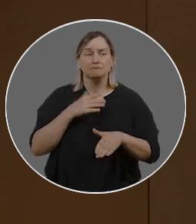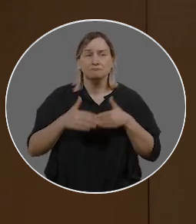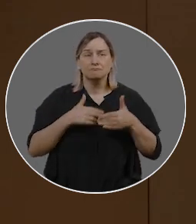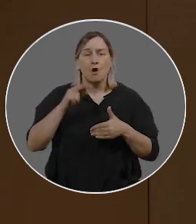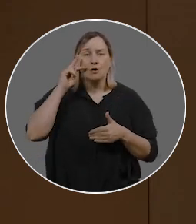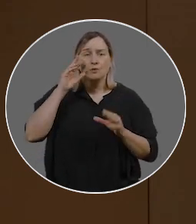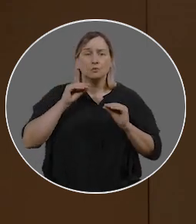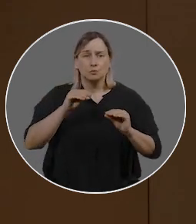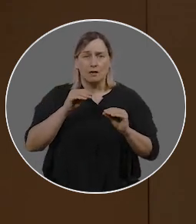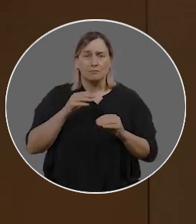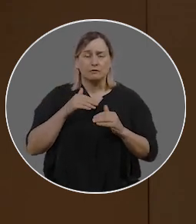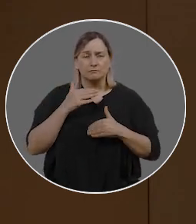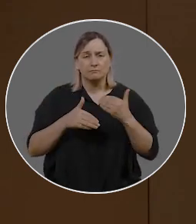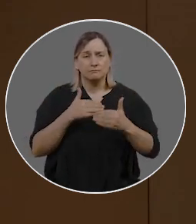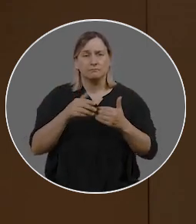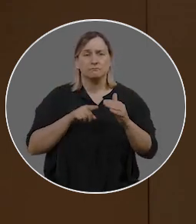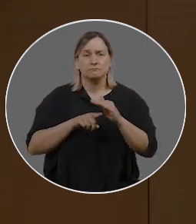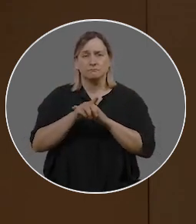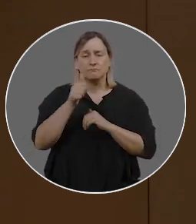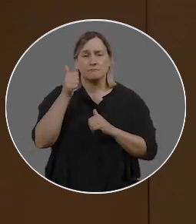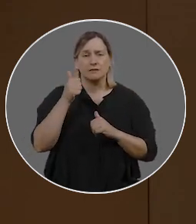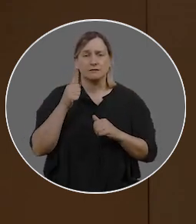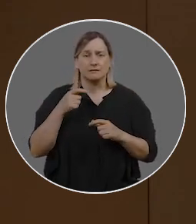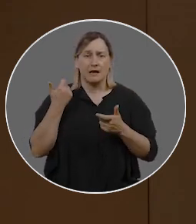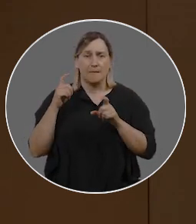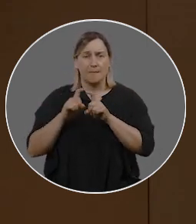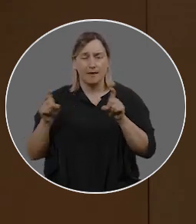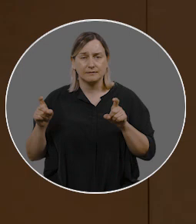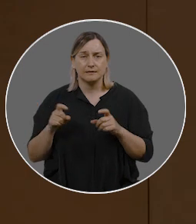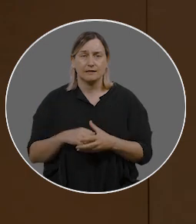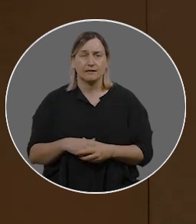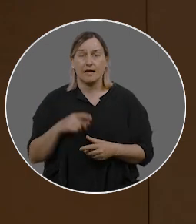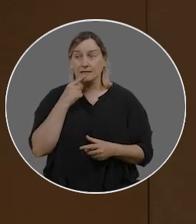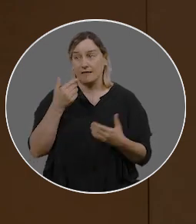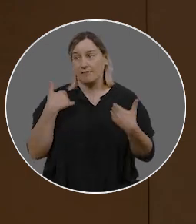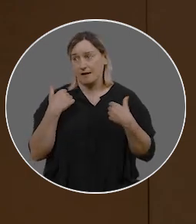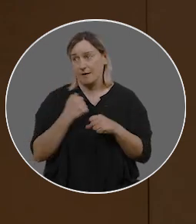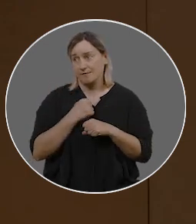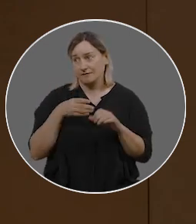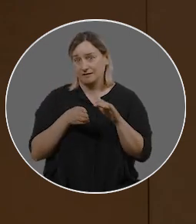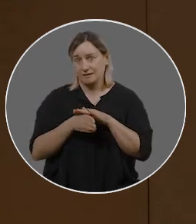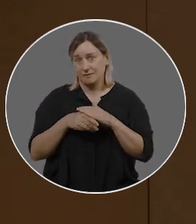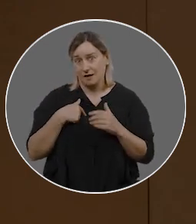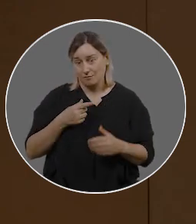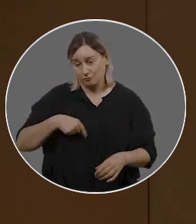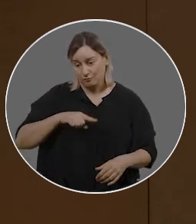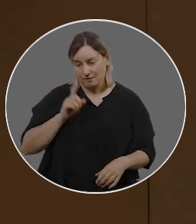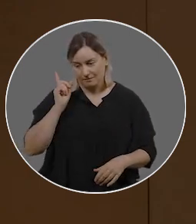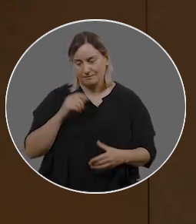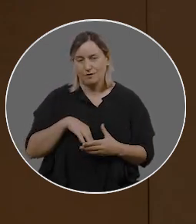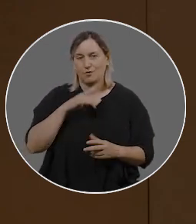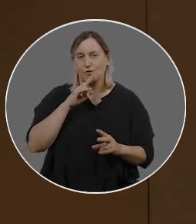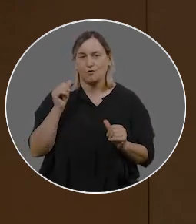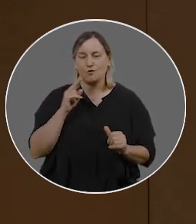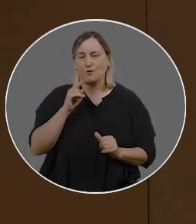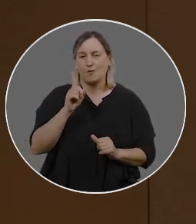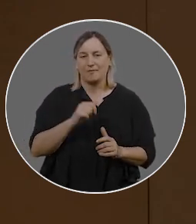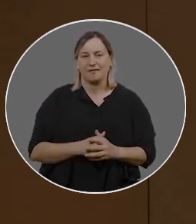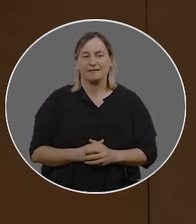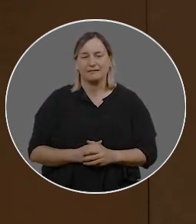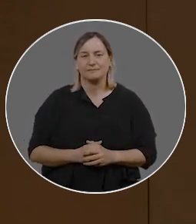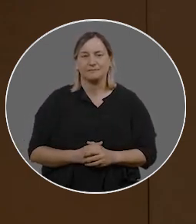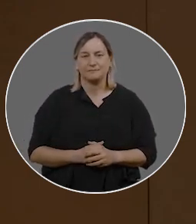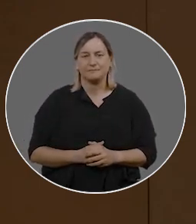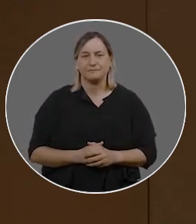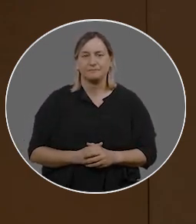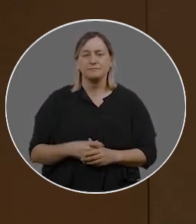l'experiència de l'usuari, doncs jo crec que des de la vessant més d'empresa, per cert, ens dediquem a fer accessibilitat nosaltres, que no ho havíem dit, des